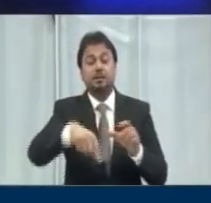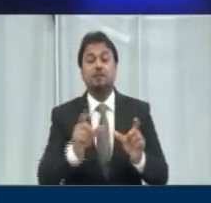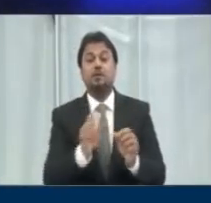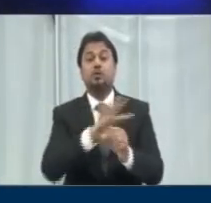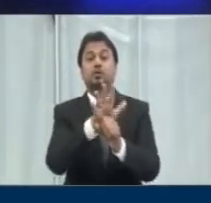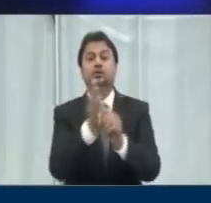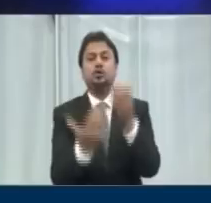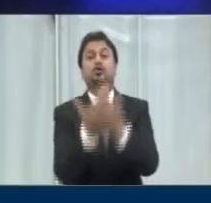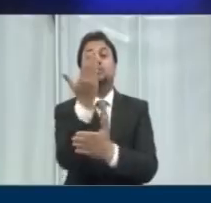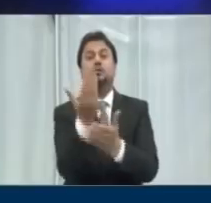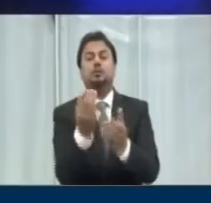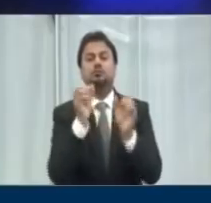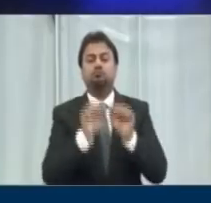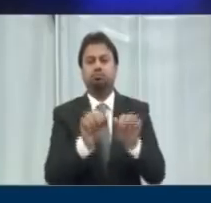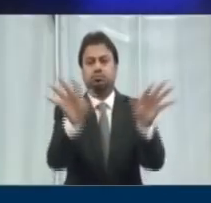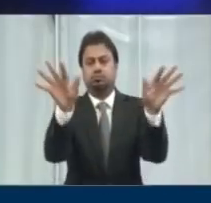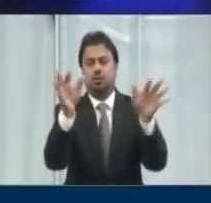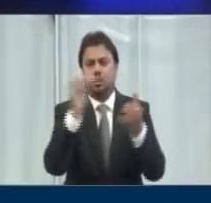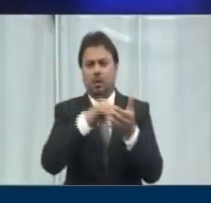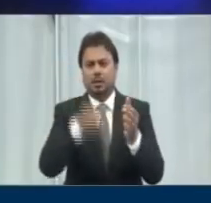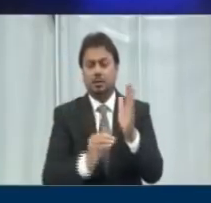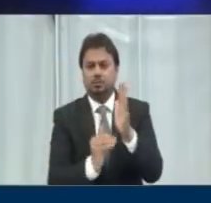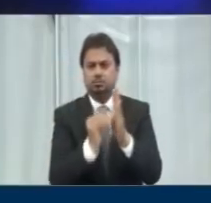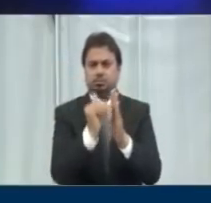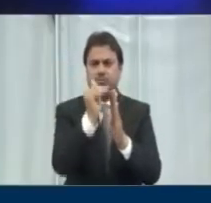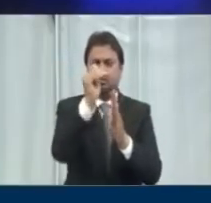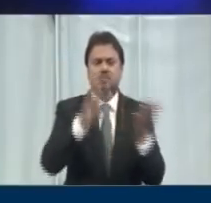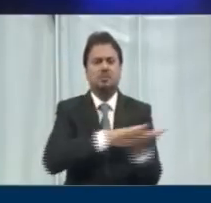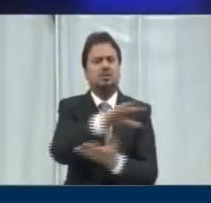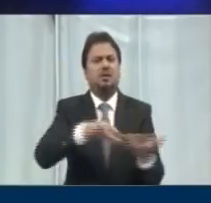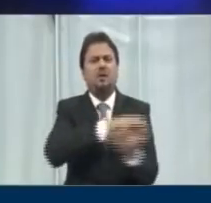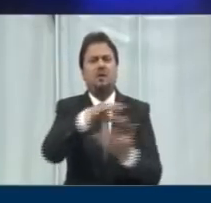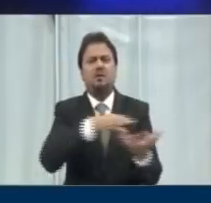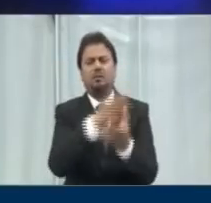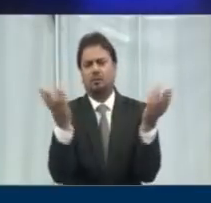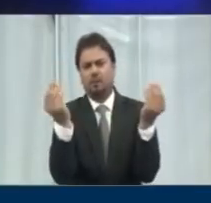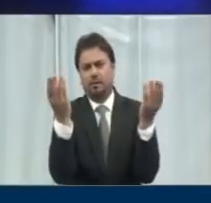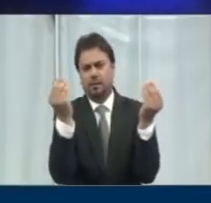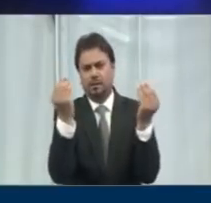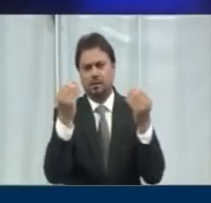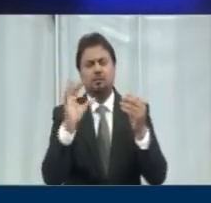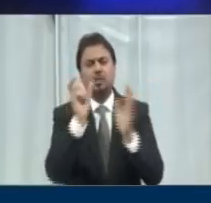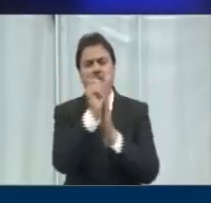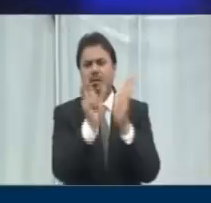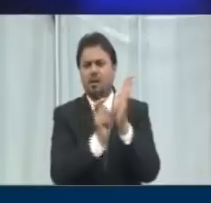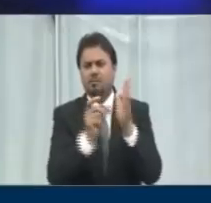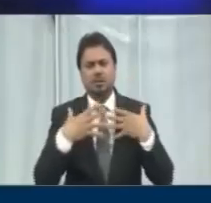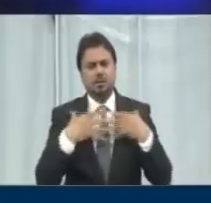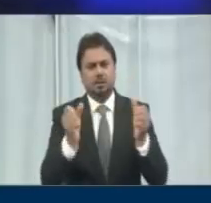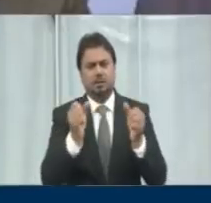الجديدة. التميمي أشار إلى أن هذه الزيادة ستؤدي إلى مشكلات كبيرة في النظام الصحي للبلاد.